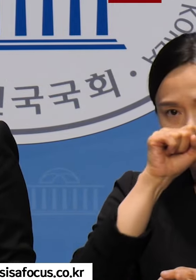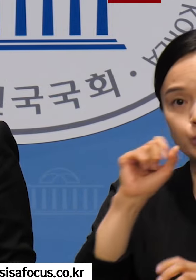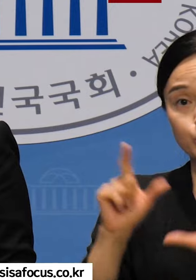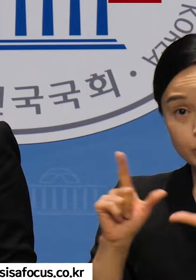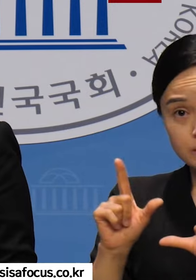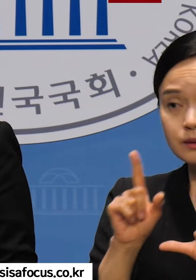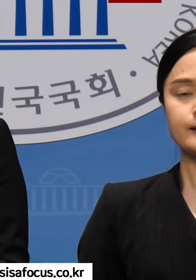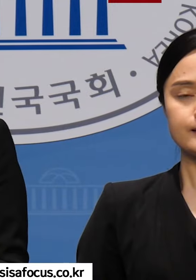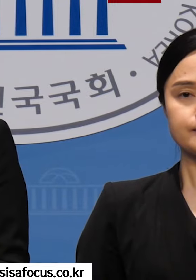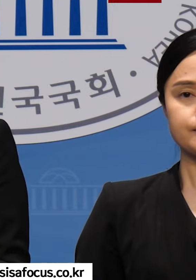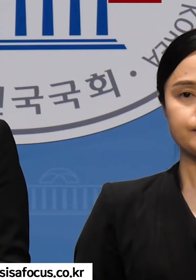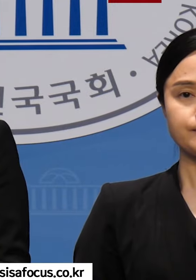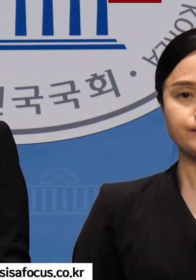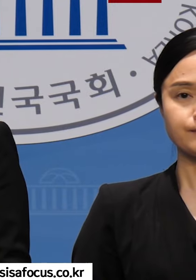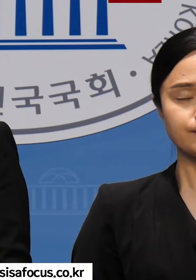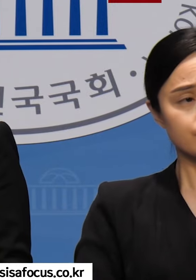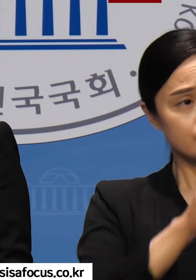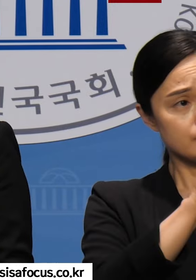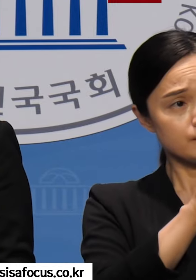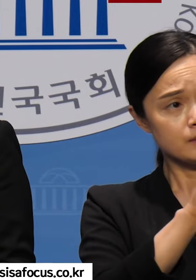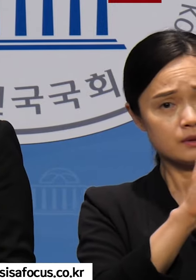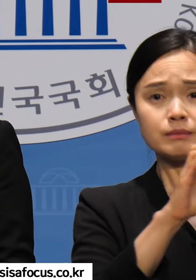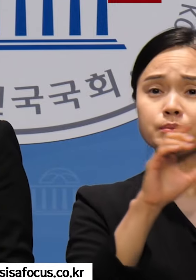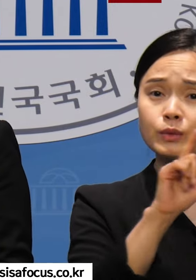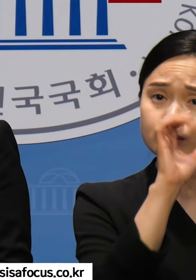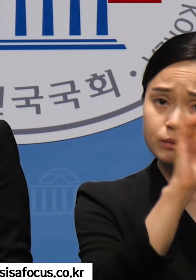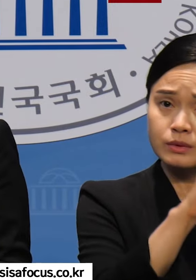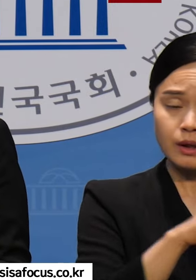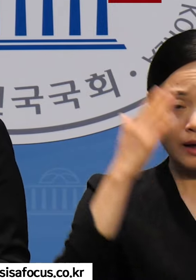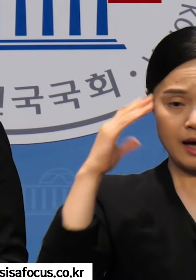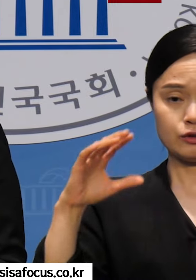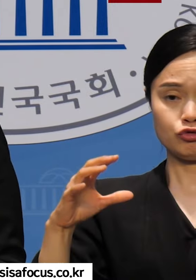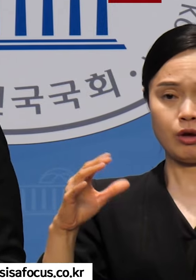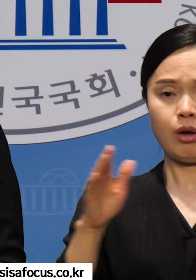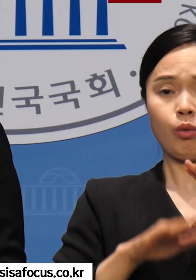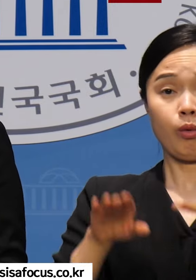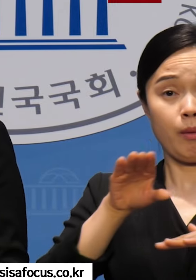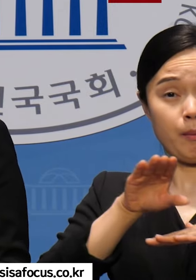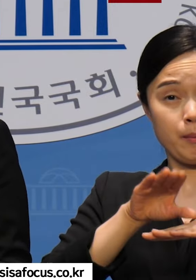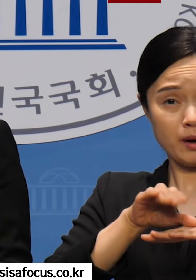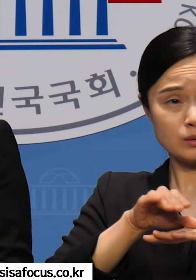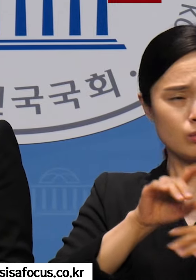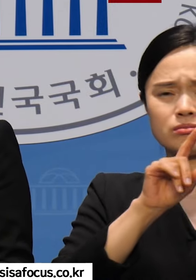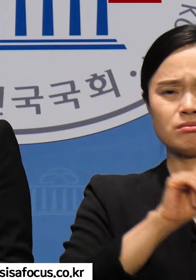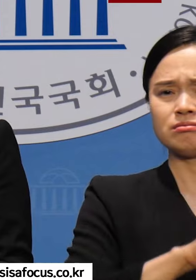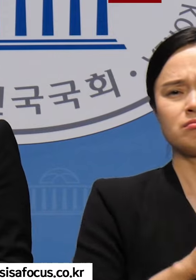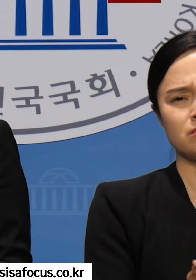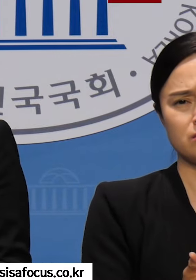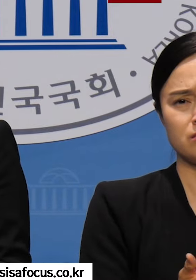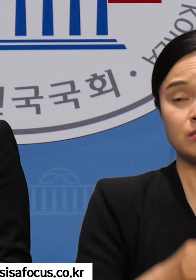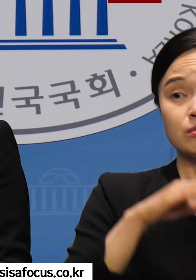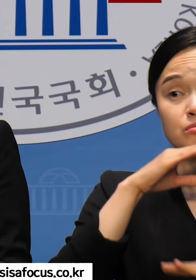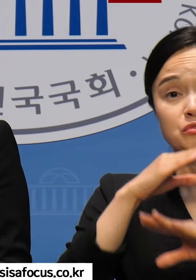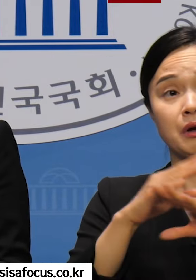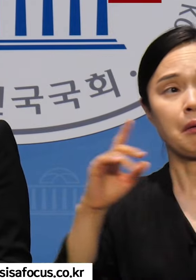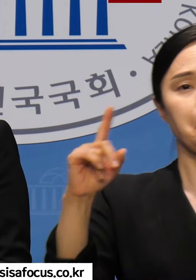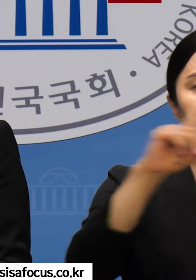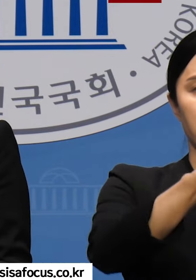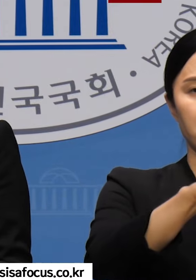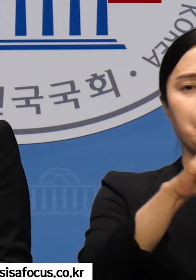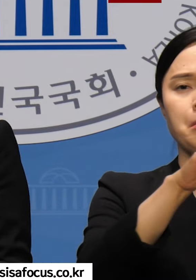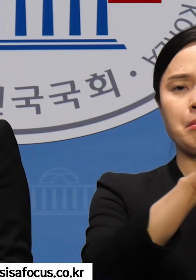모습이었습니다. 이쯤 되면 MBC가 과연 대한민국의 공영방송인지 북한 방송인지 헷갈릴